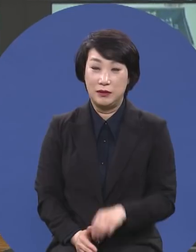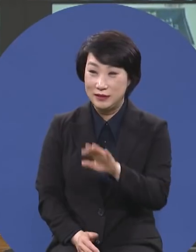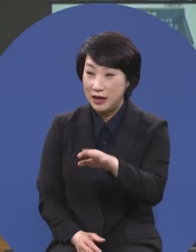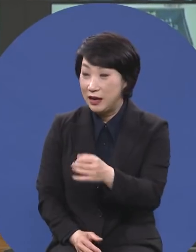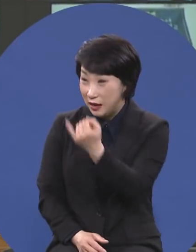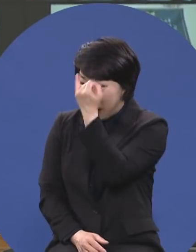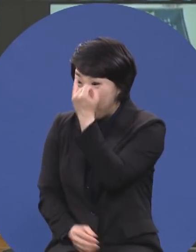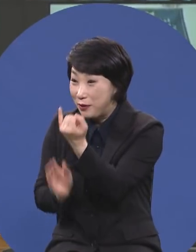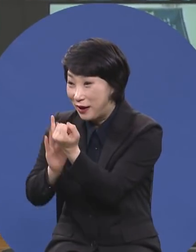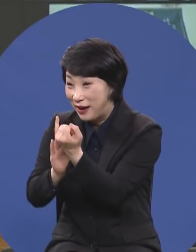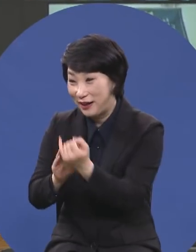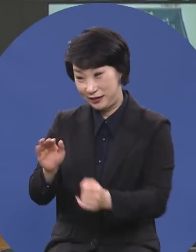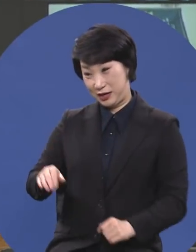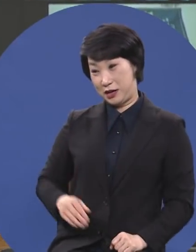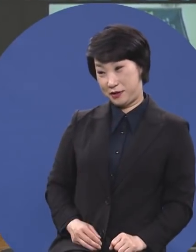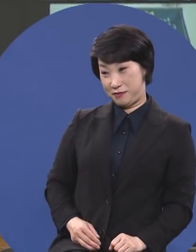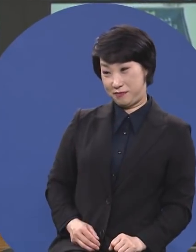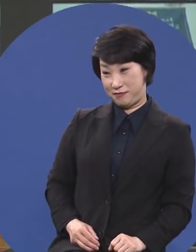하와야,